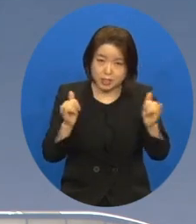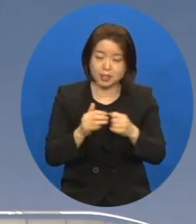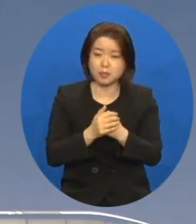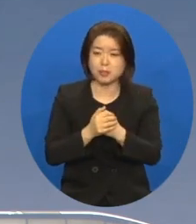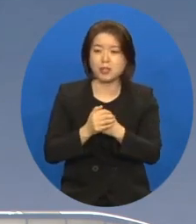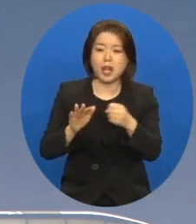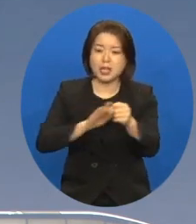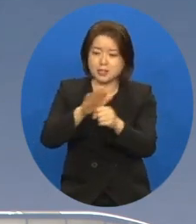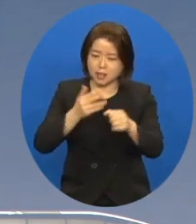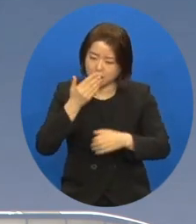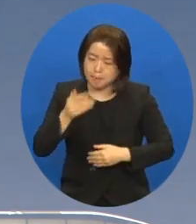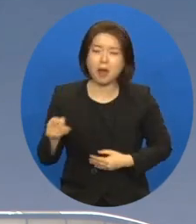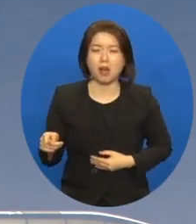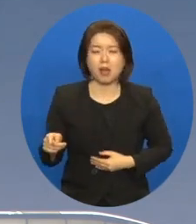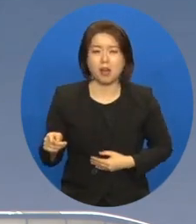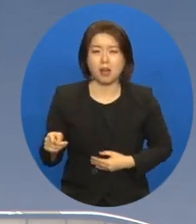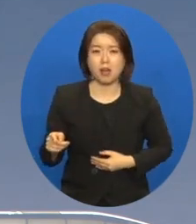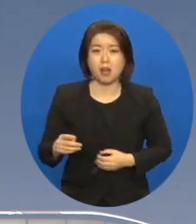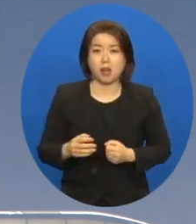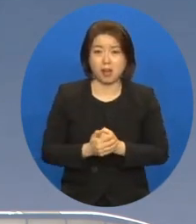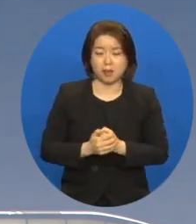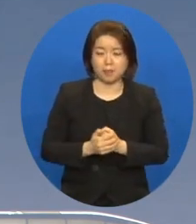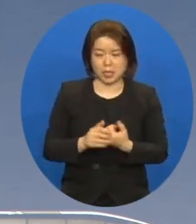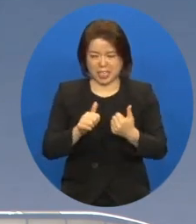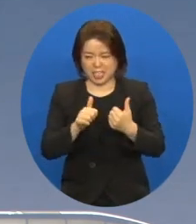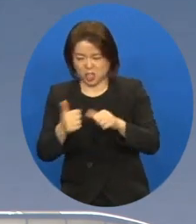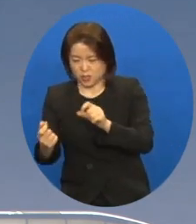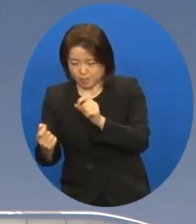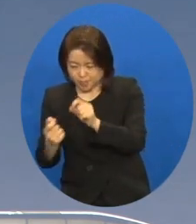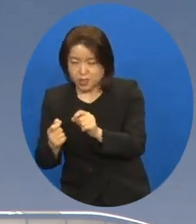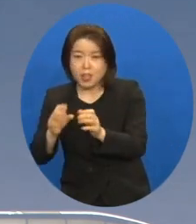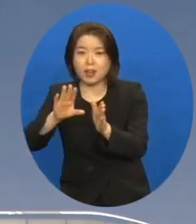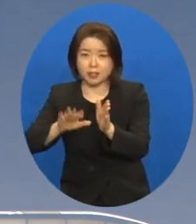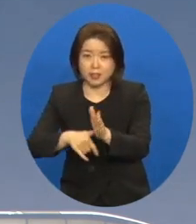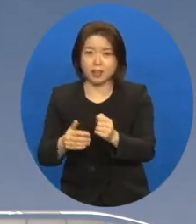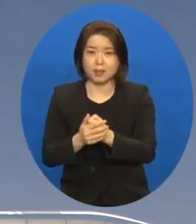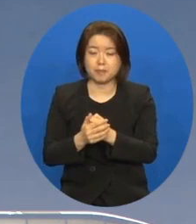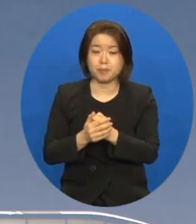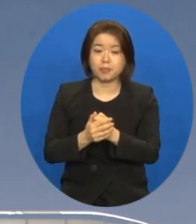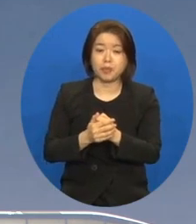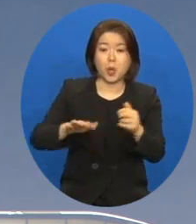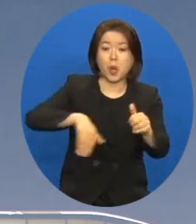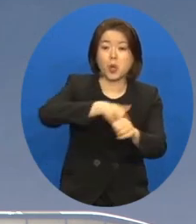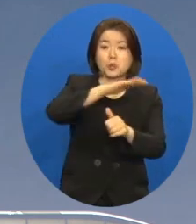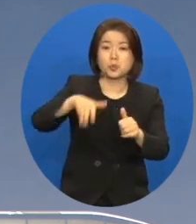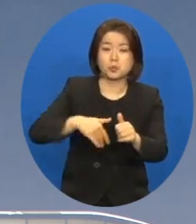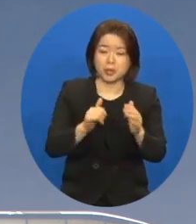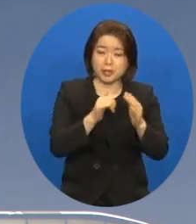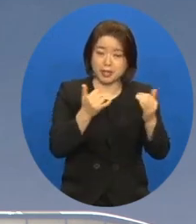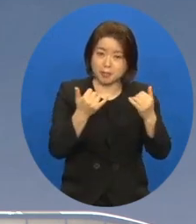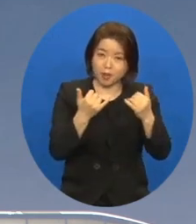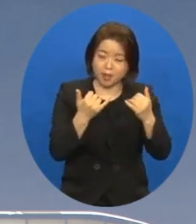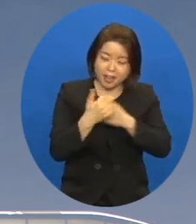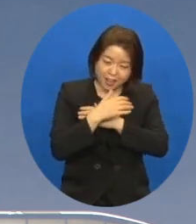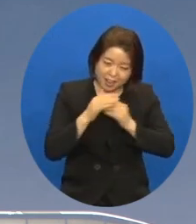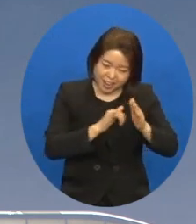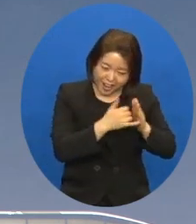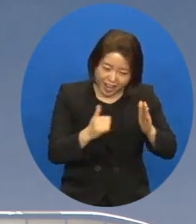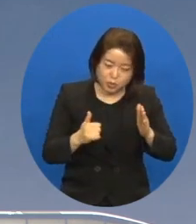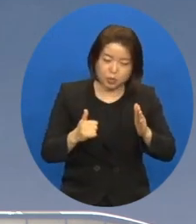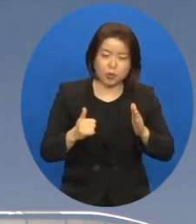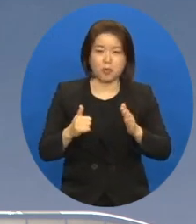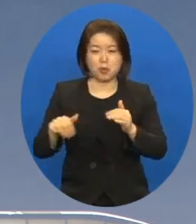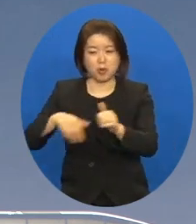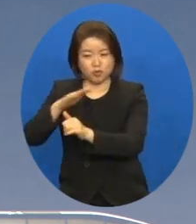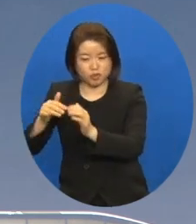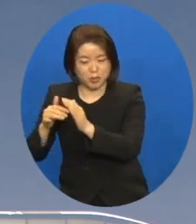수밖에 없습니다. 여러분 죽기 전에 반드시 가까운 사람, 가족이나 교인들이나 주변에